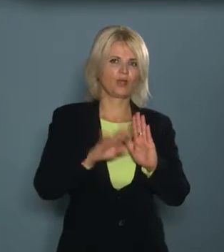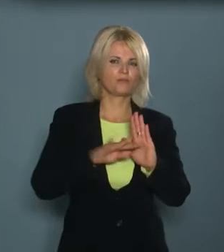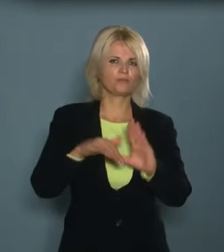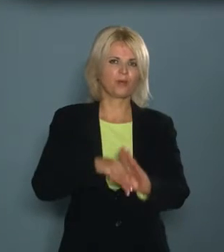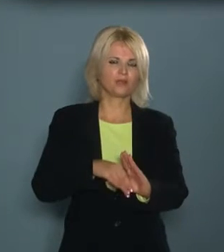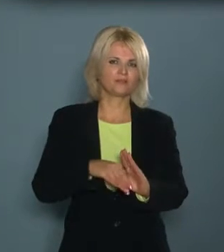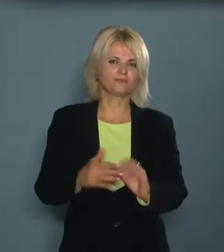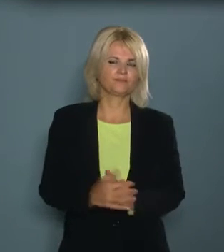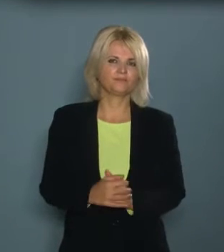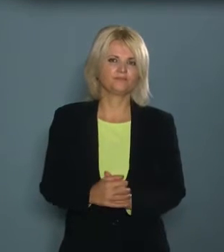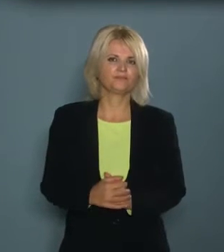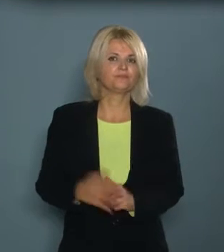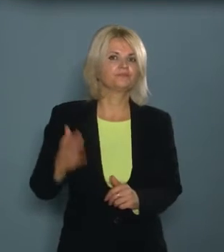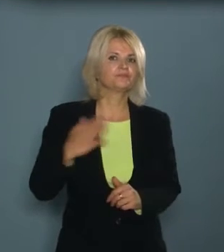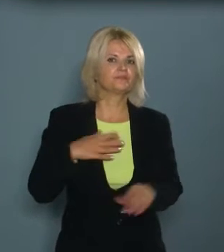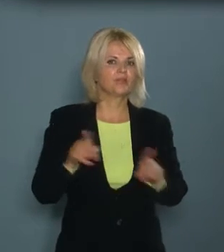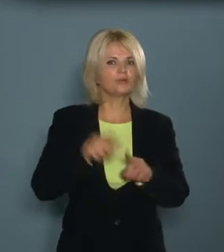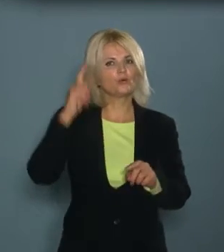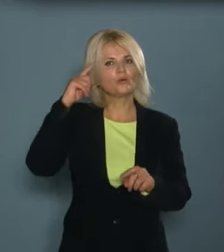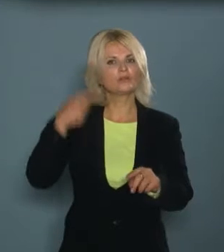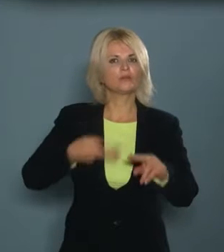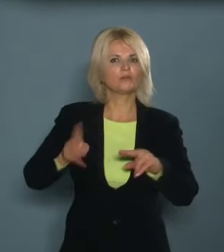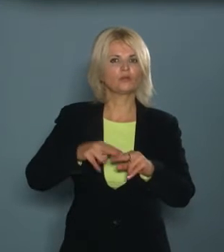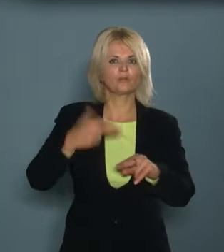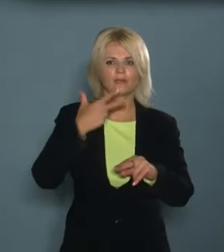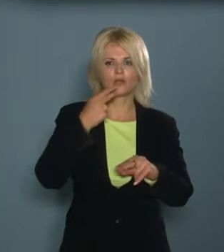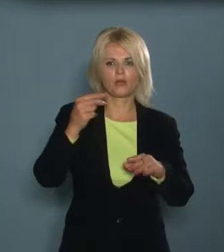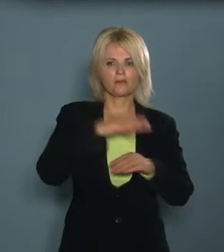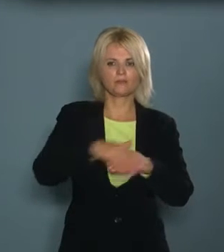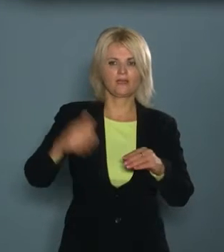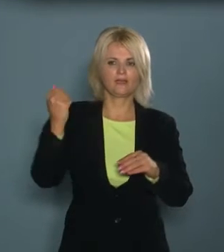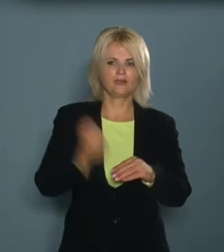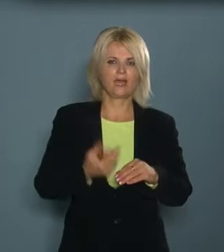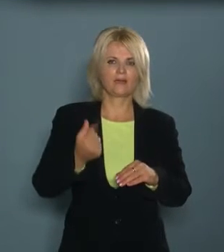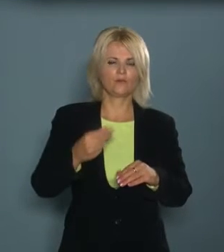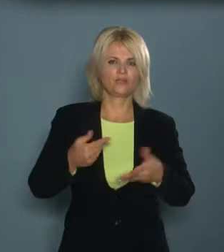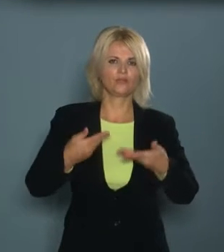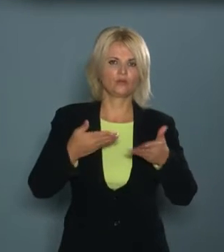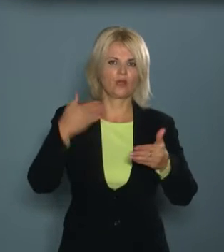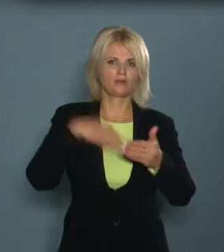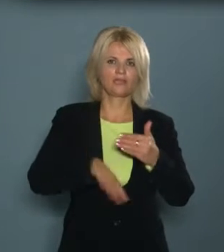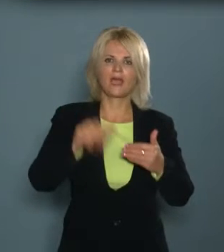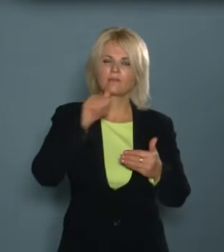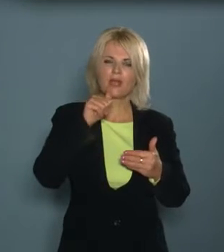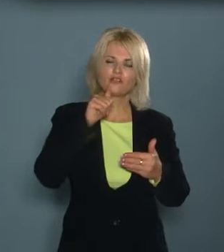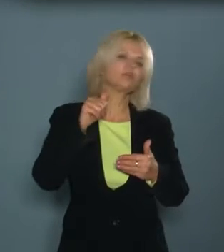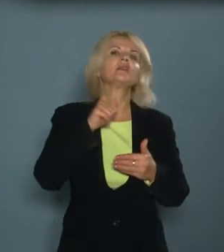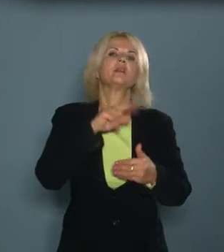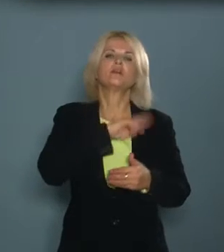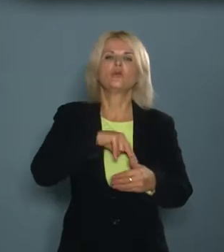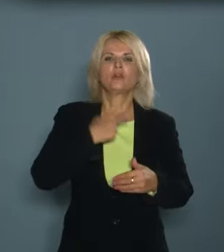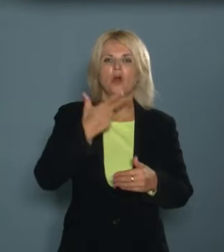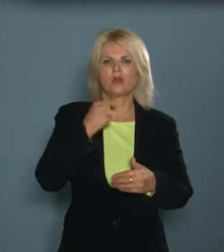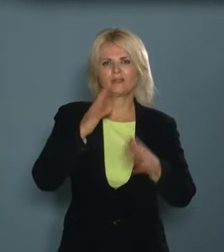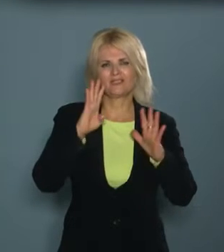keretében én úgy tudom, hogy több mint 30 milliárd forintot fog kapni a dél-pesti kórház. Én hallottam már 39 milliárdról